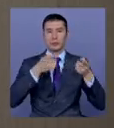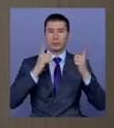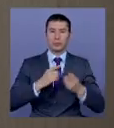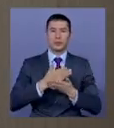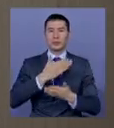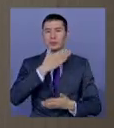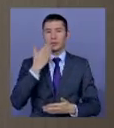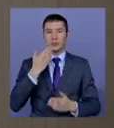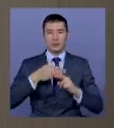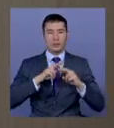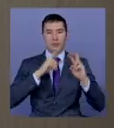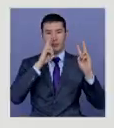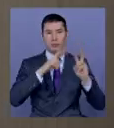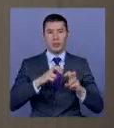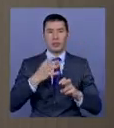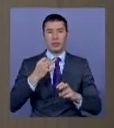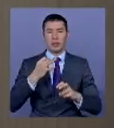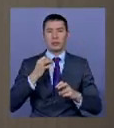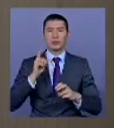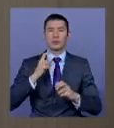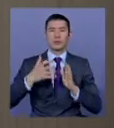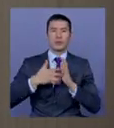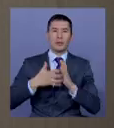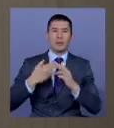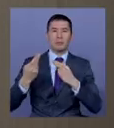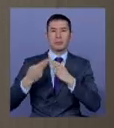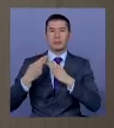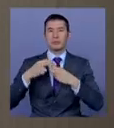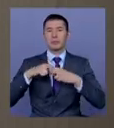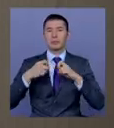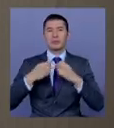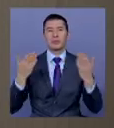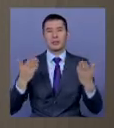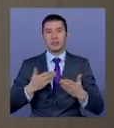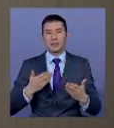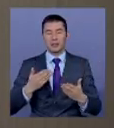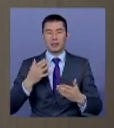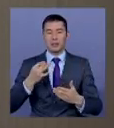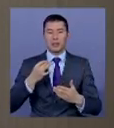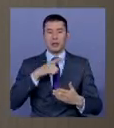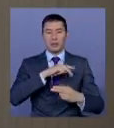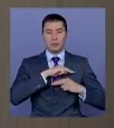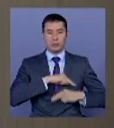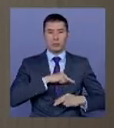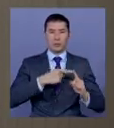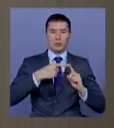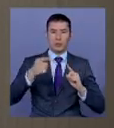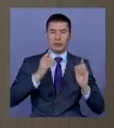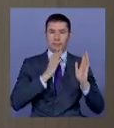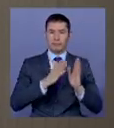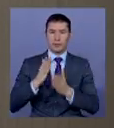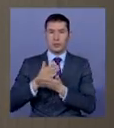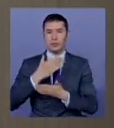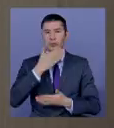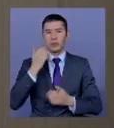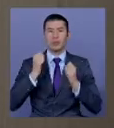жерде тағы да не жетіспейді, қандай кедергілер бар, қалай жұмысты жүйелі түрде жүргізуге болады